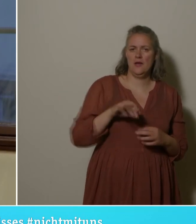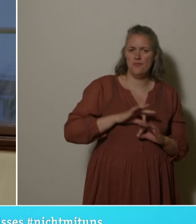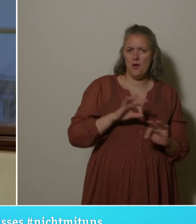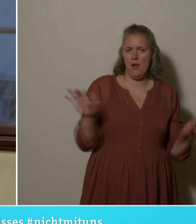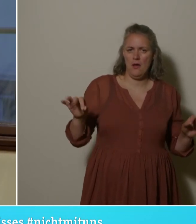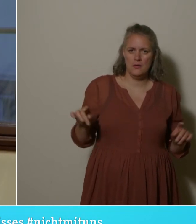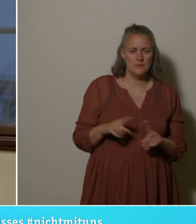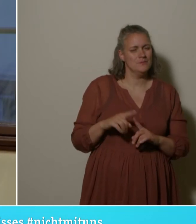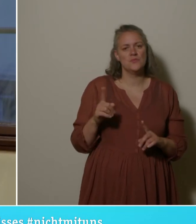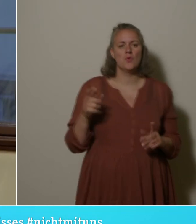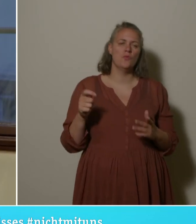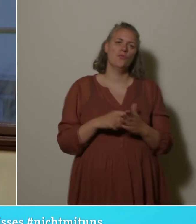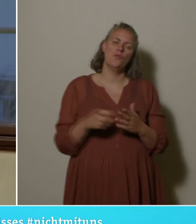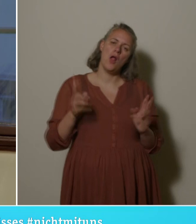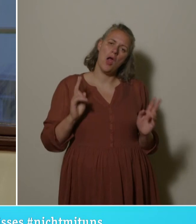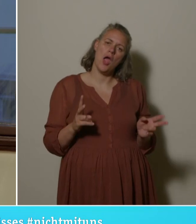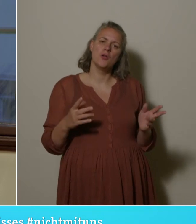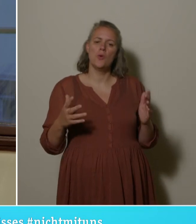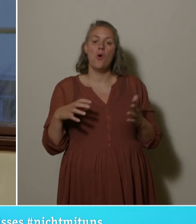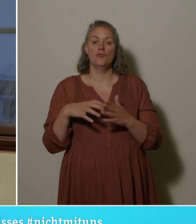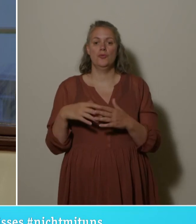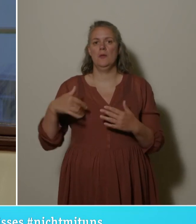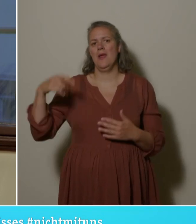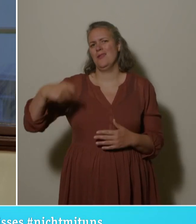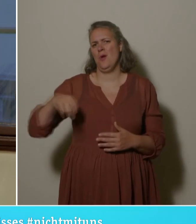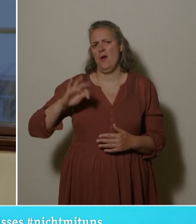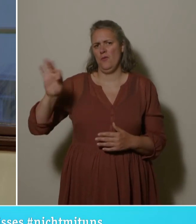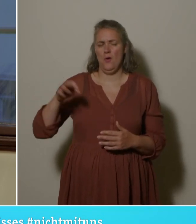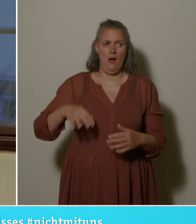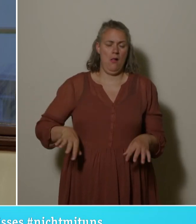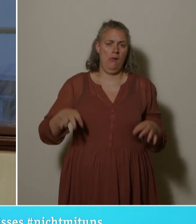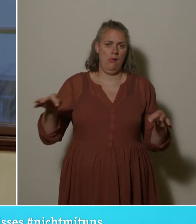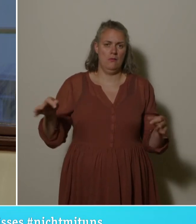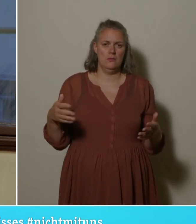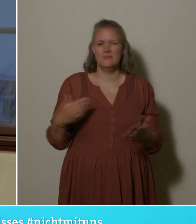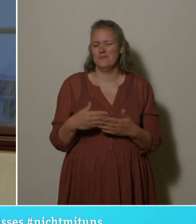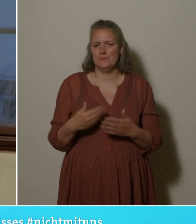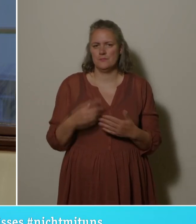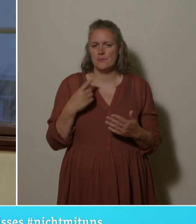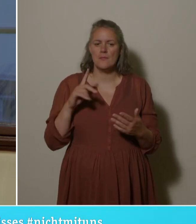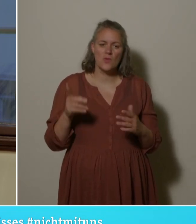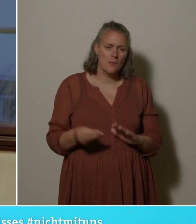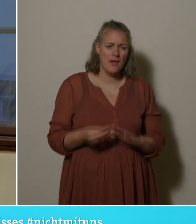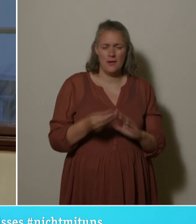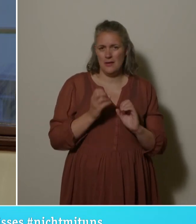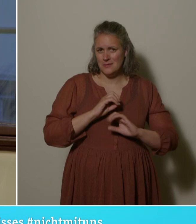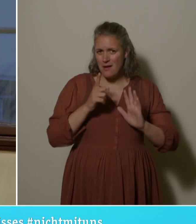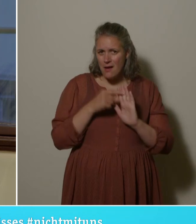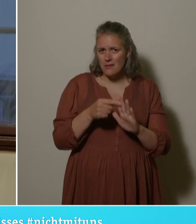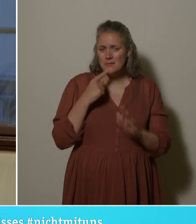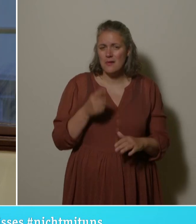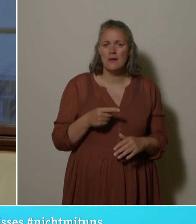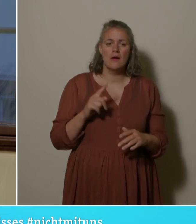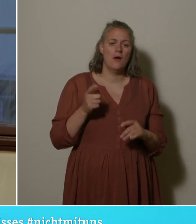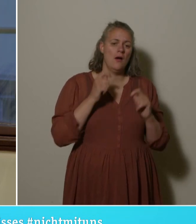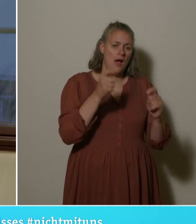dass es da ein Wahlrecht gibt, was im Zweifelsfall die Stadt sehr, sehr viel teurer werden wird. Und ich will auch an dieser Stelle nochmal unterstreichen, auch der Antrag von